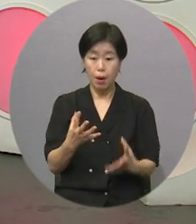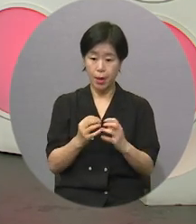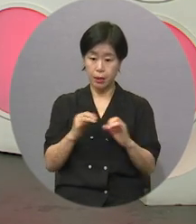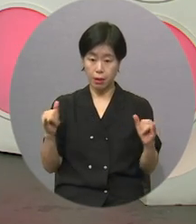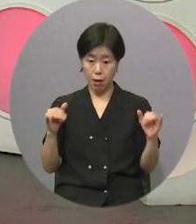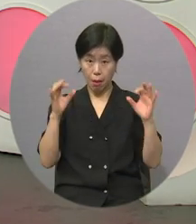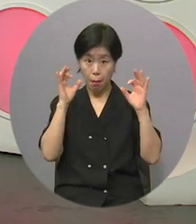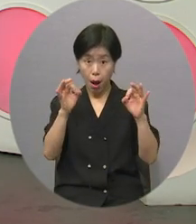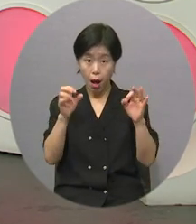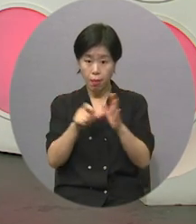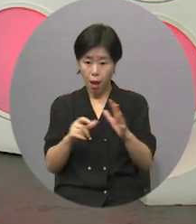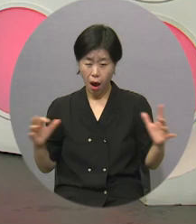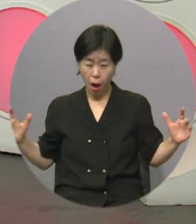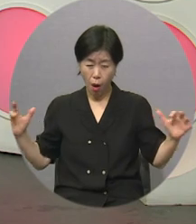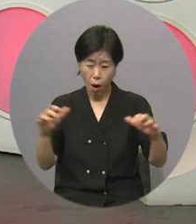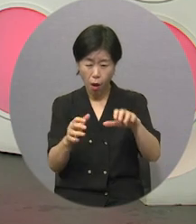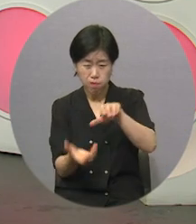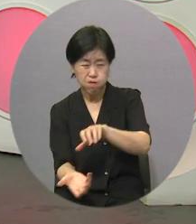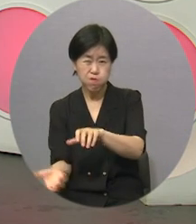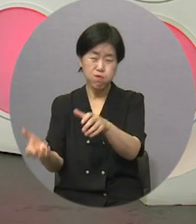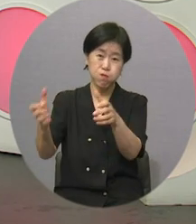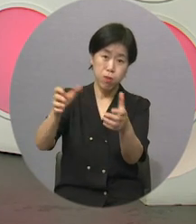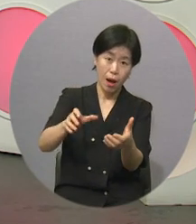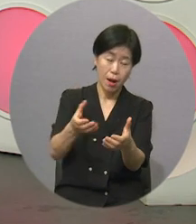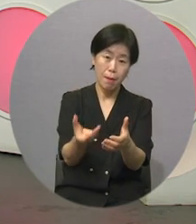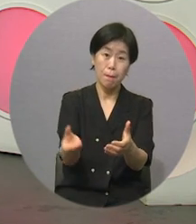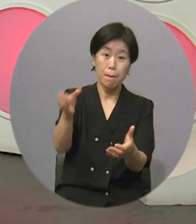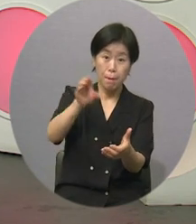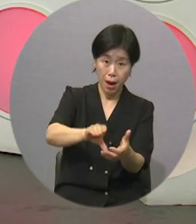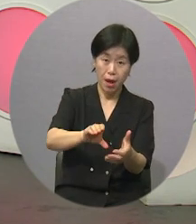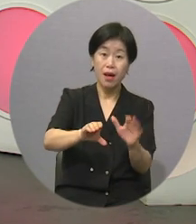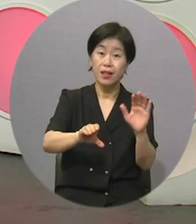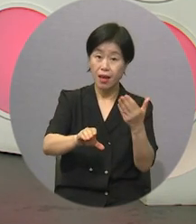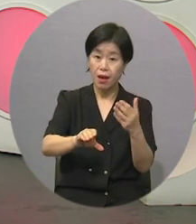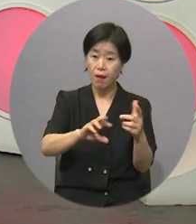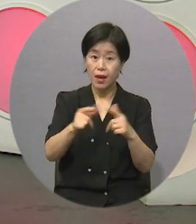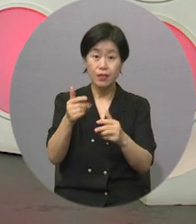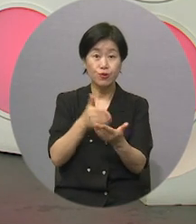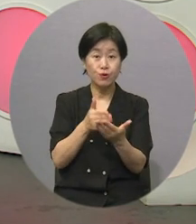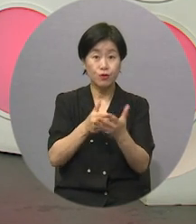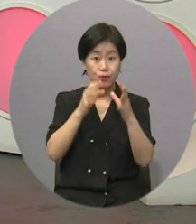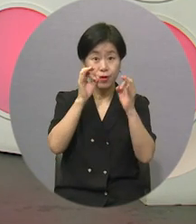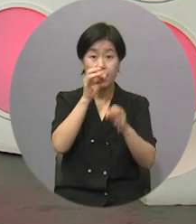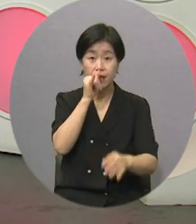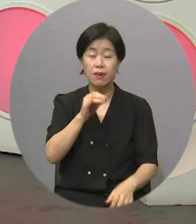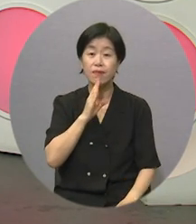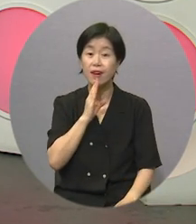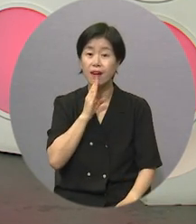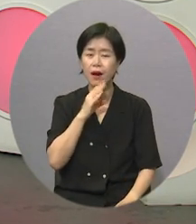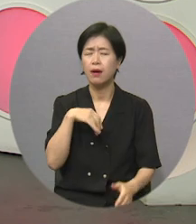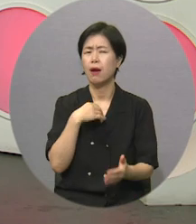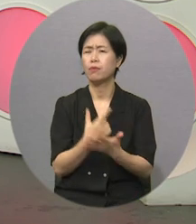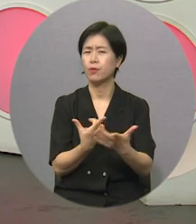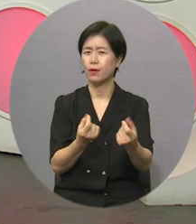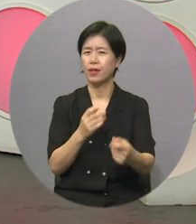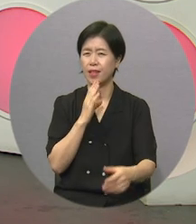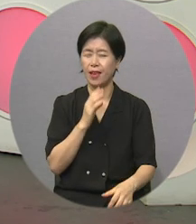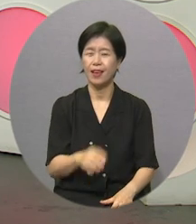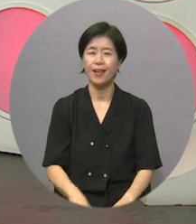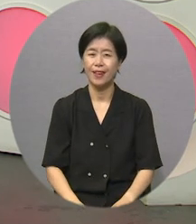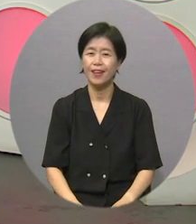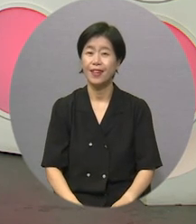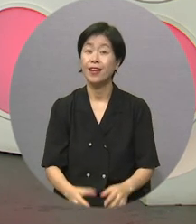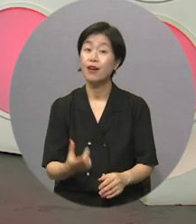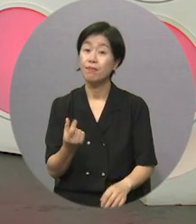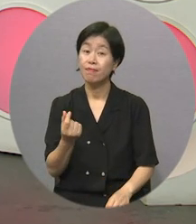몰려들어서 다시 막 그 차 다시 세워놓고 막 이런 감동이 와, 지금 이런 거하고 똑같은 그 감동이네요. 맞습니다. 네.